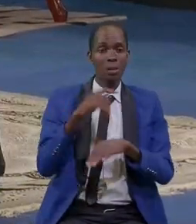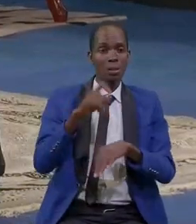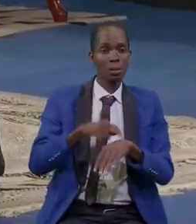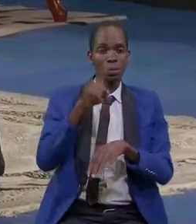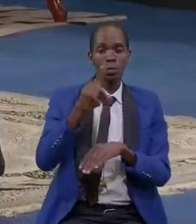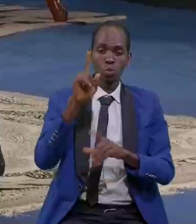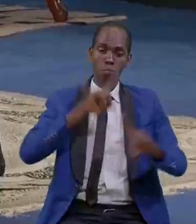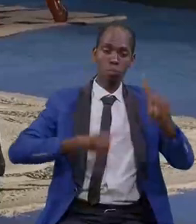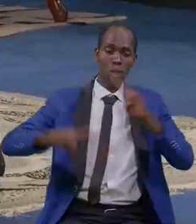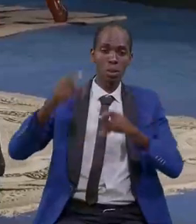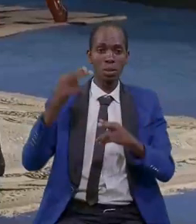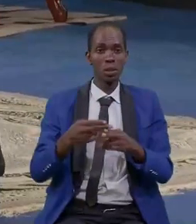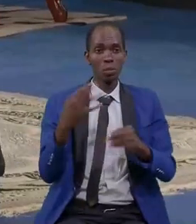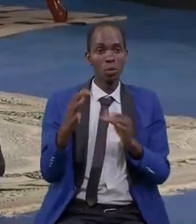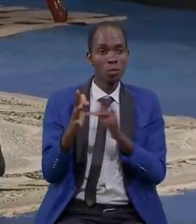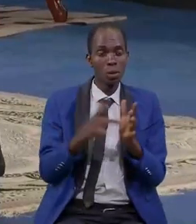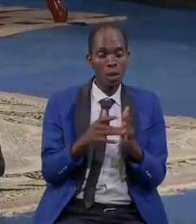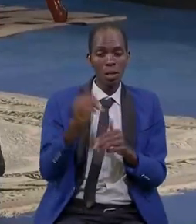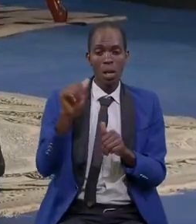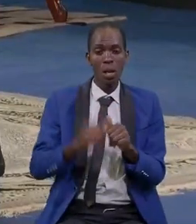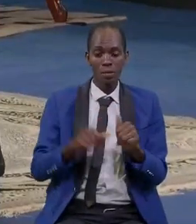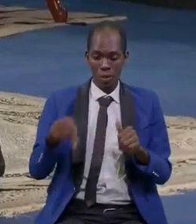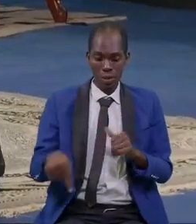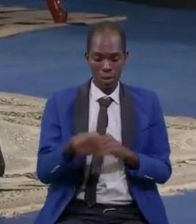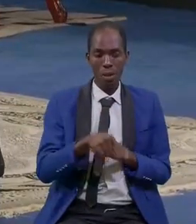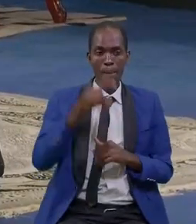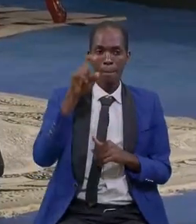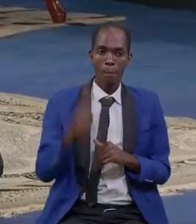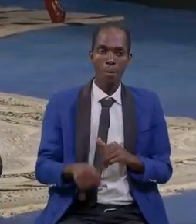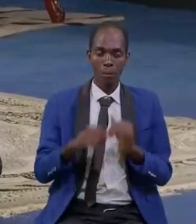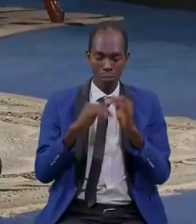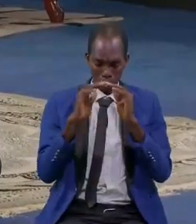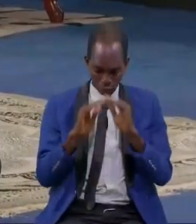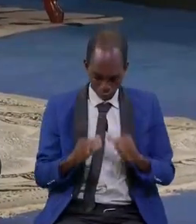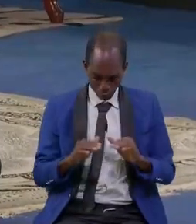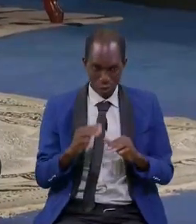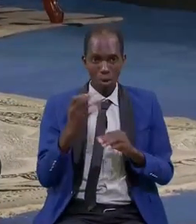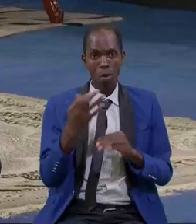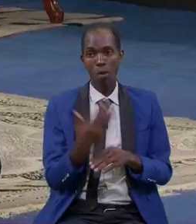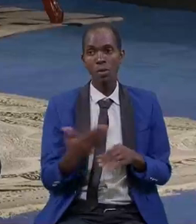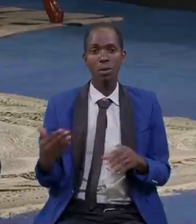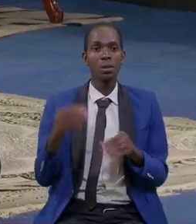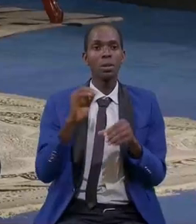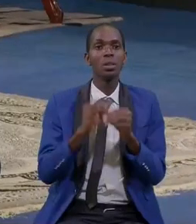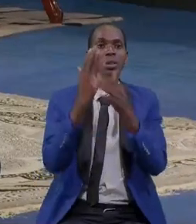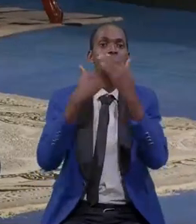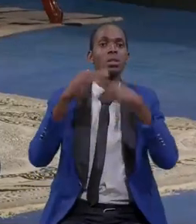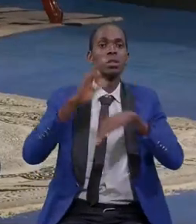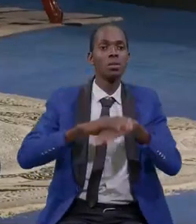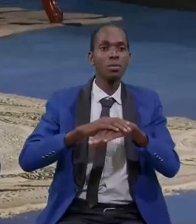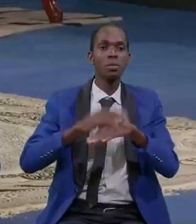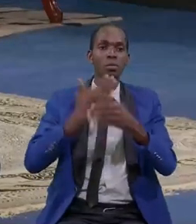Jésus, tous genoux fléchissent dans les cieux, sur la terre, au-delà